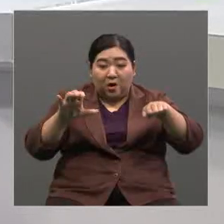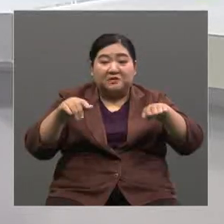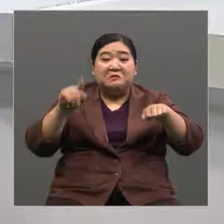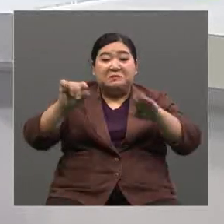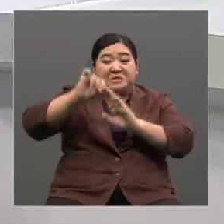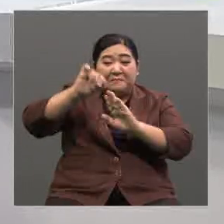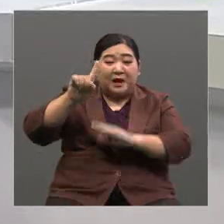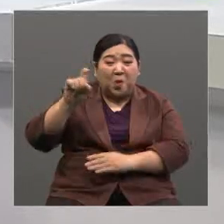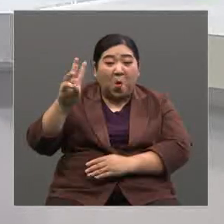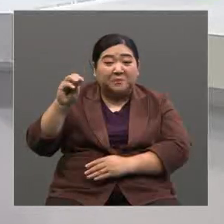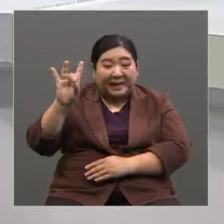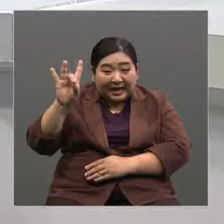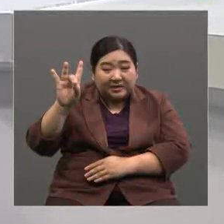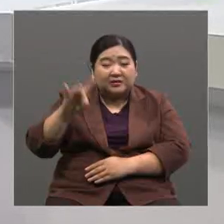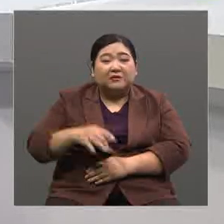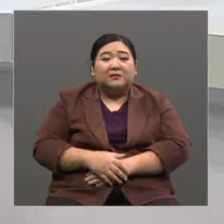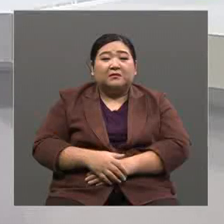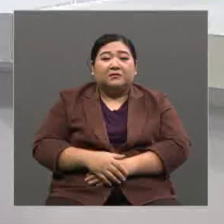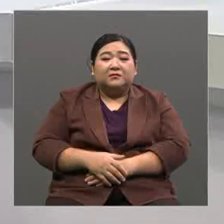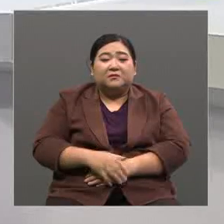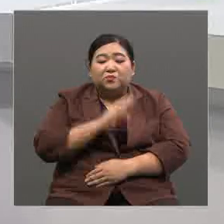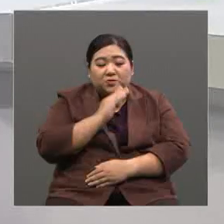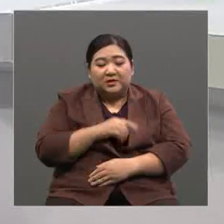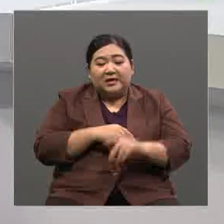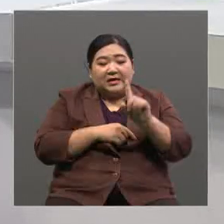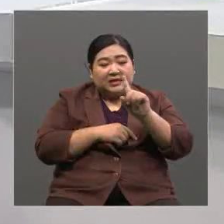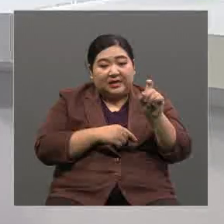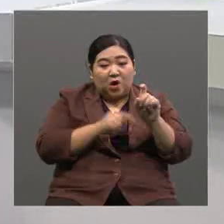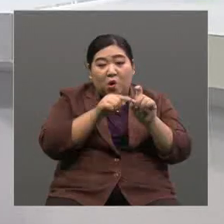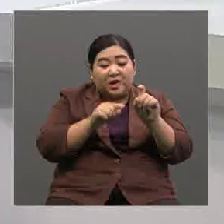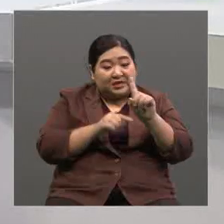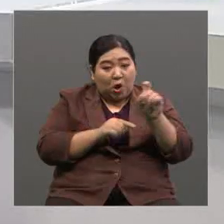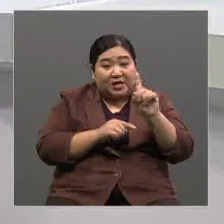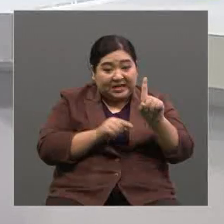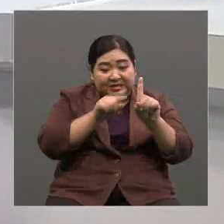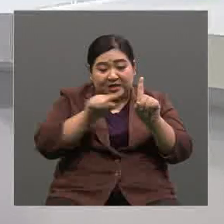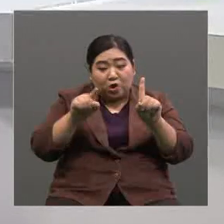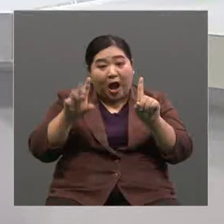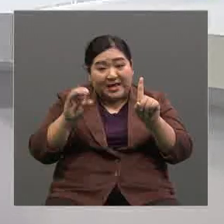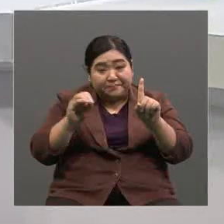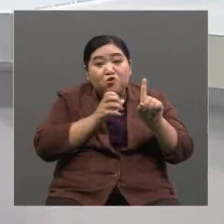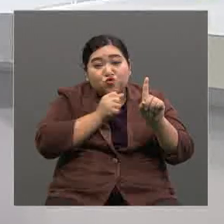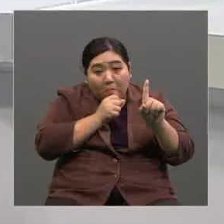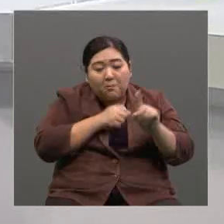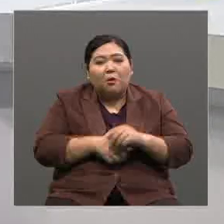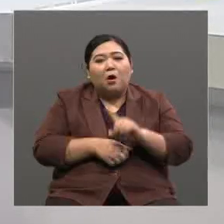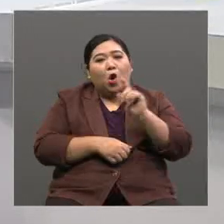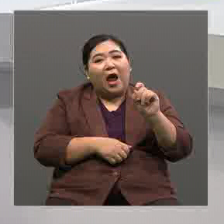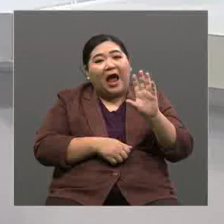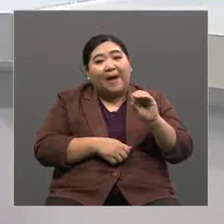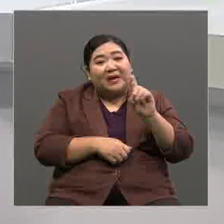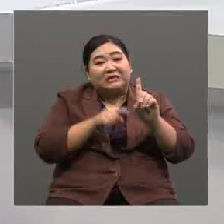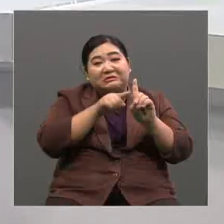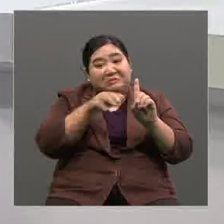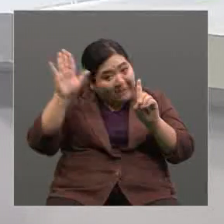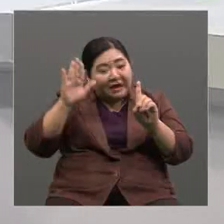168 เนี่ย 101-150 อัี้สีส้มพอเกิน 151 มาเป็สแดง เพาฉั้ม.ว.ว.น.เชียงใหม่